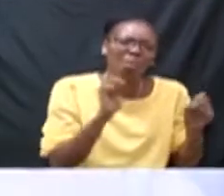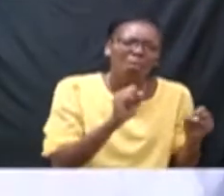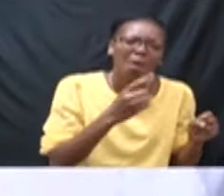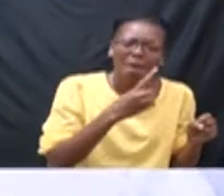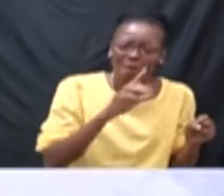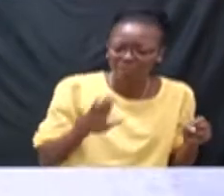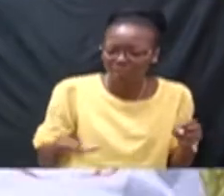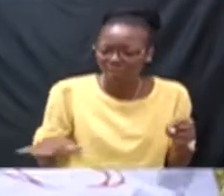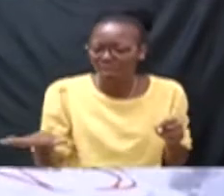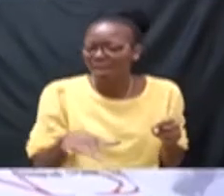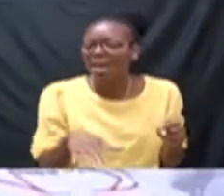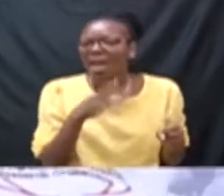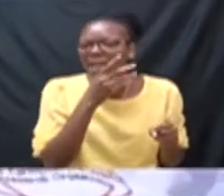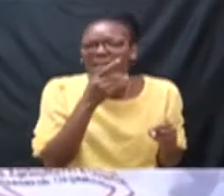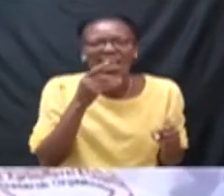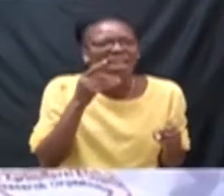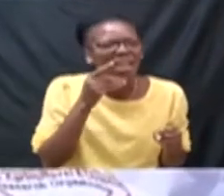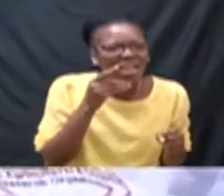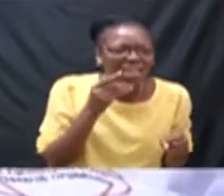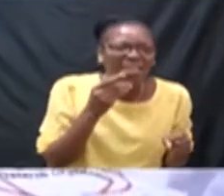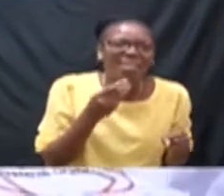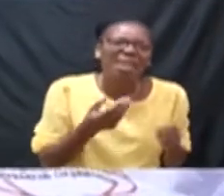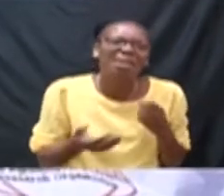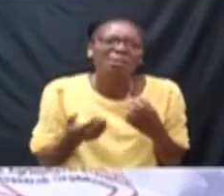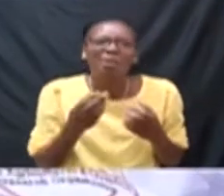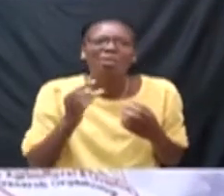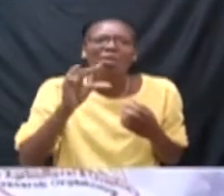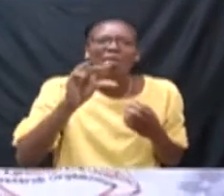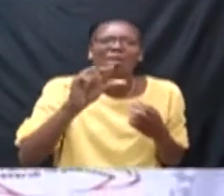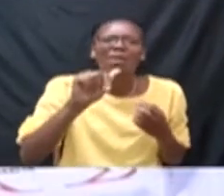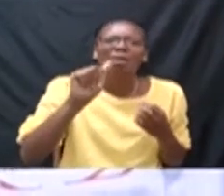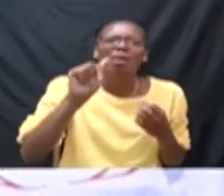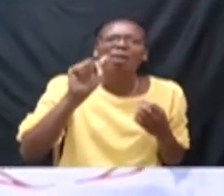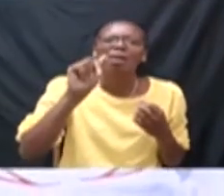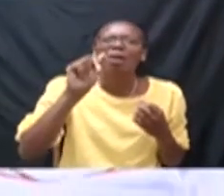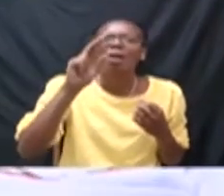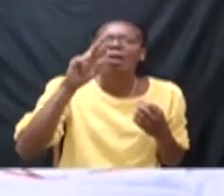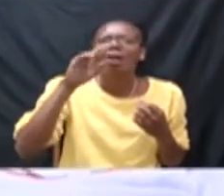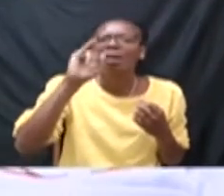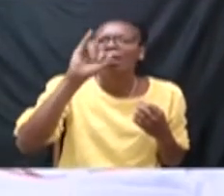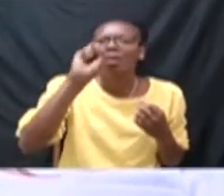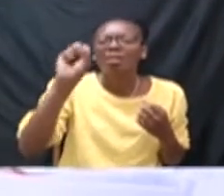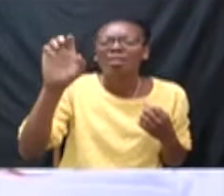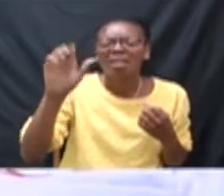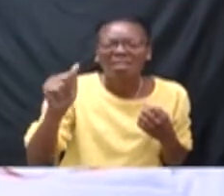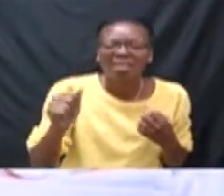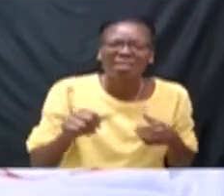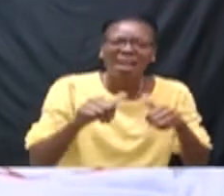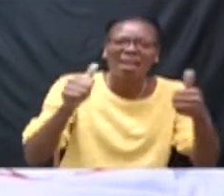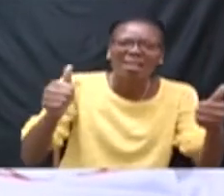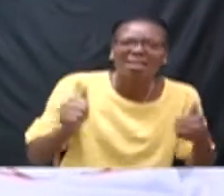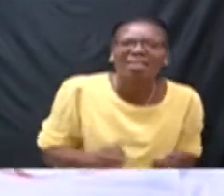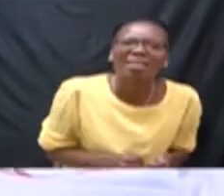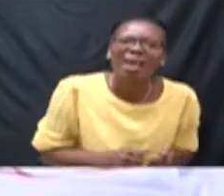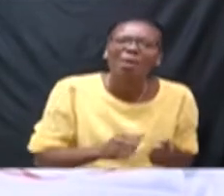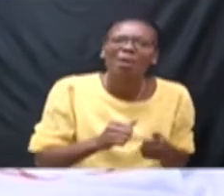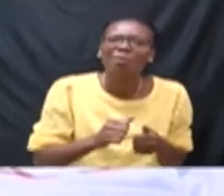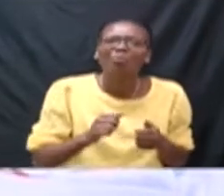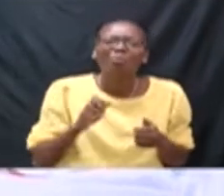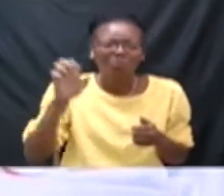Migori, hata mpaka Garissa. Lakini inataka altitude ya not more